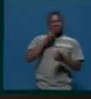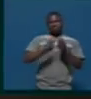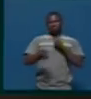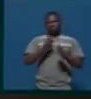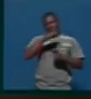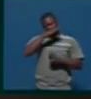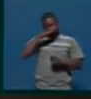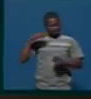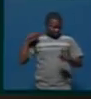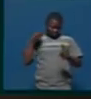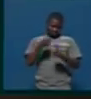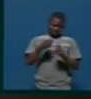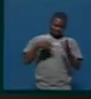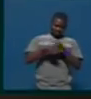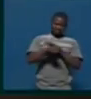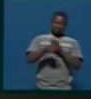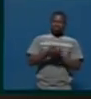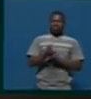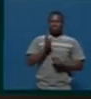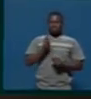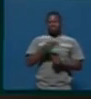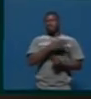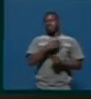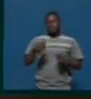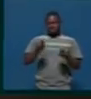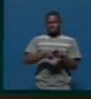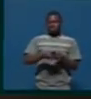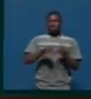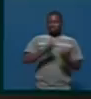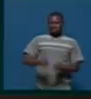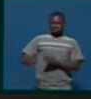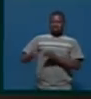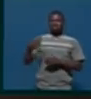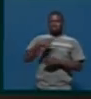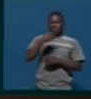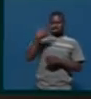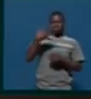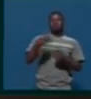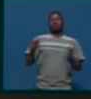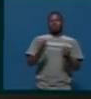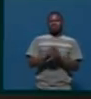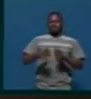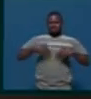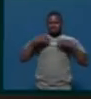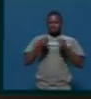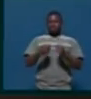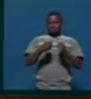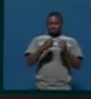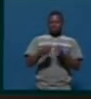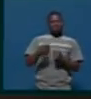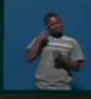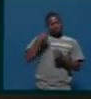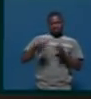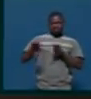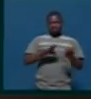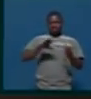vivons, évoquer l'organisation du G5 avec la force conjointe pour faire face à ces